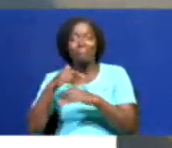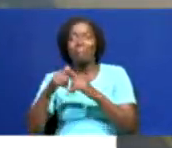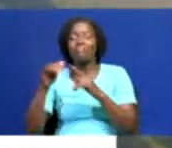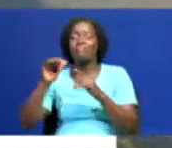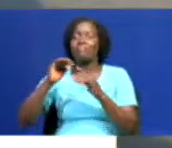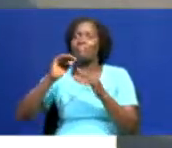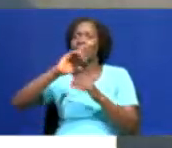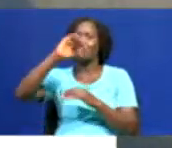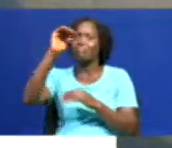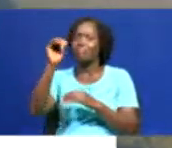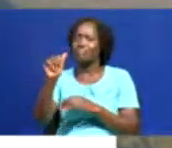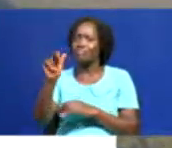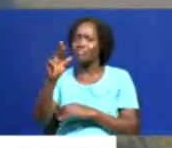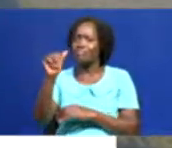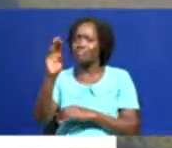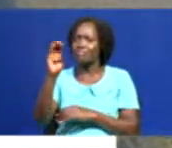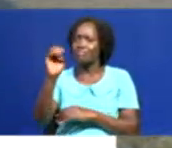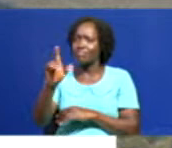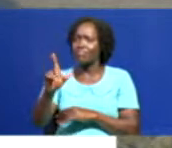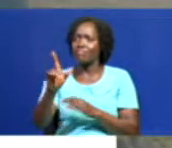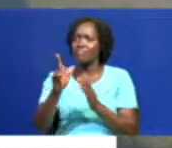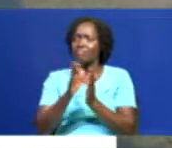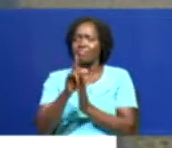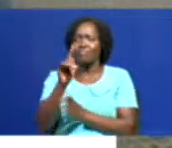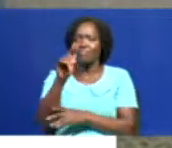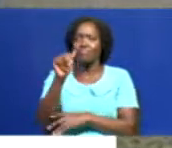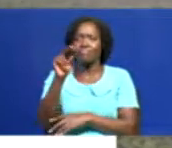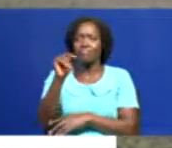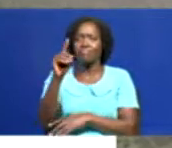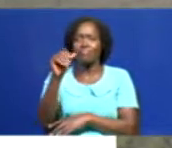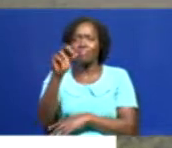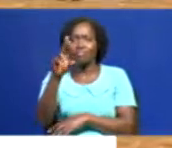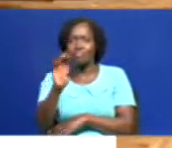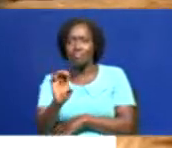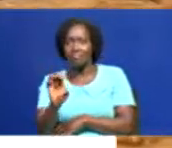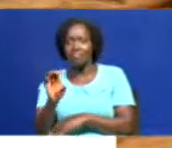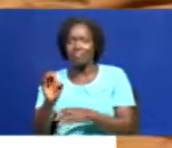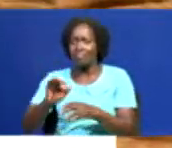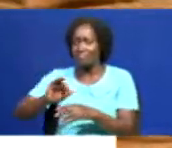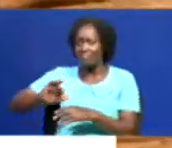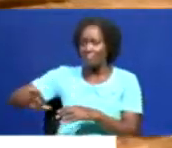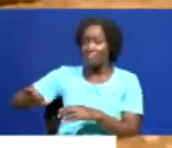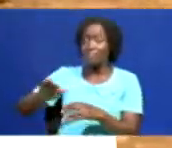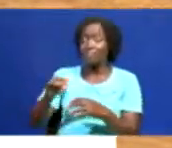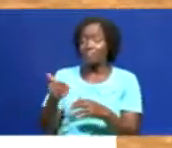na Arabal pamoja na bonde la Tandare na maeneo mengine yaliyotengwa